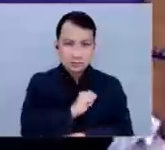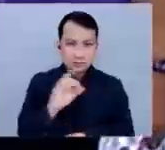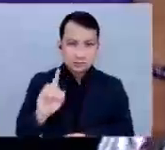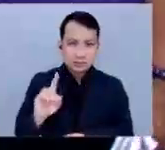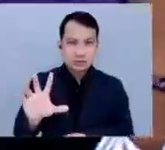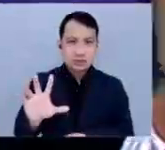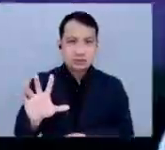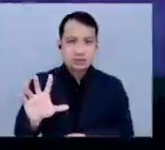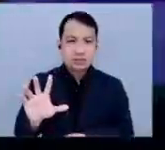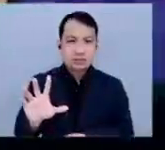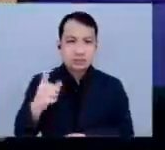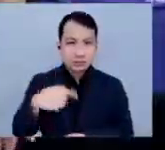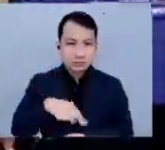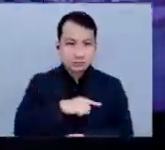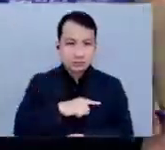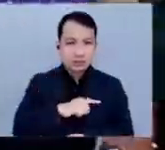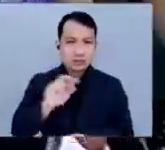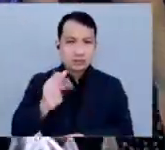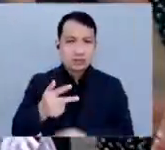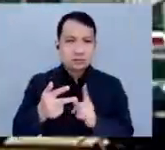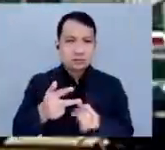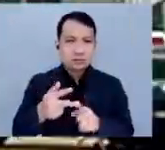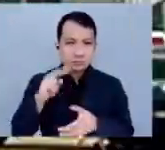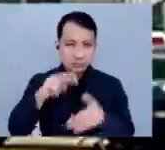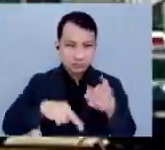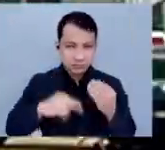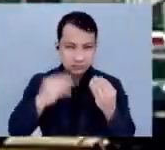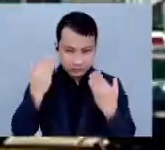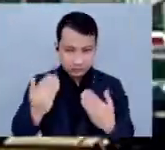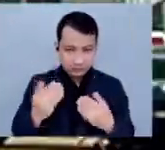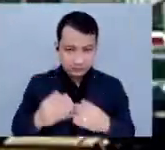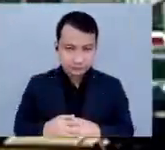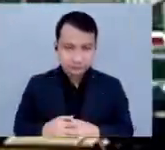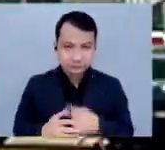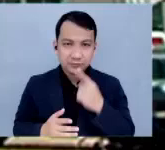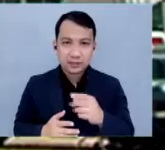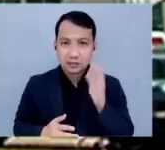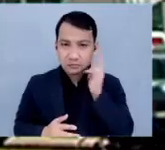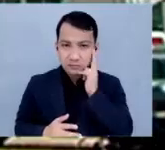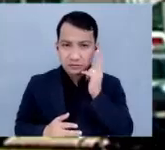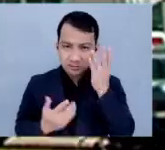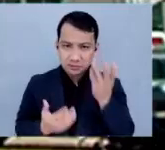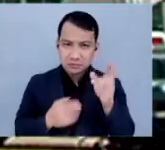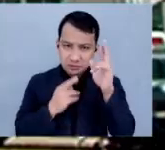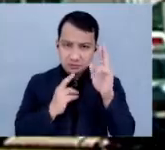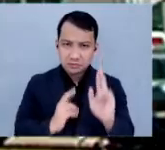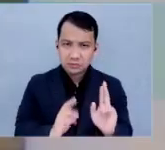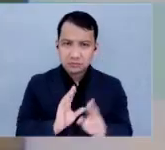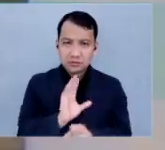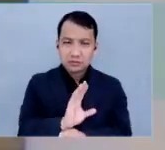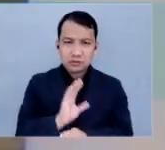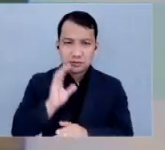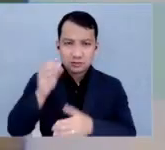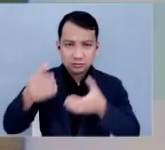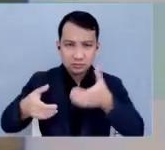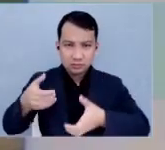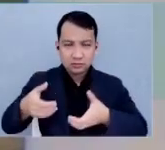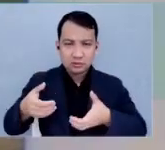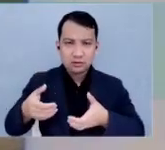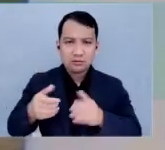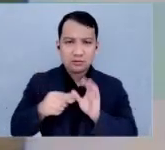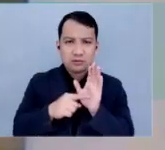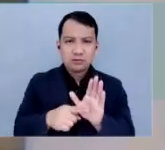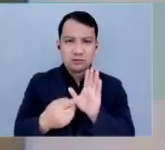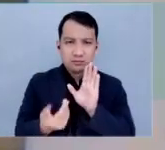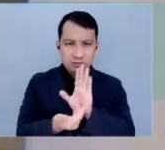Lima sa ikatlo't huling drug case nito. Ayon kay Duterte, nirerespeto niya ang desisyon ng korte. Patunay daw ito na